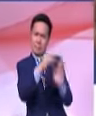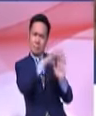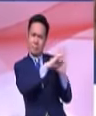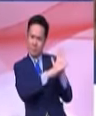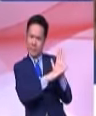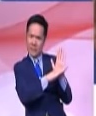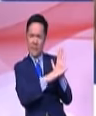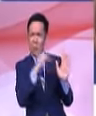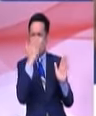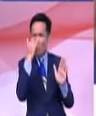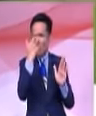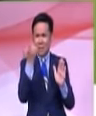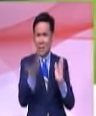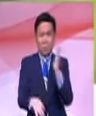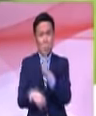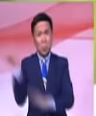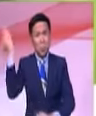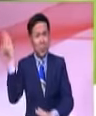naik terlalu mendadak.